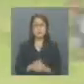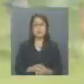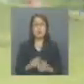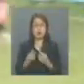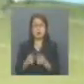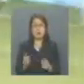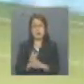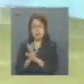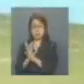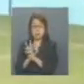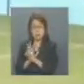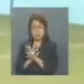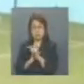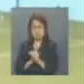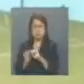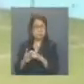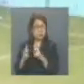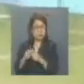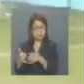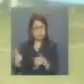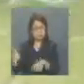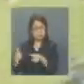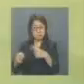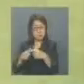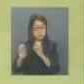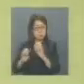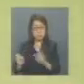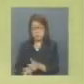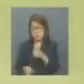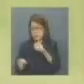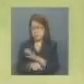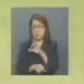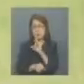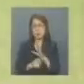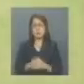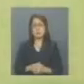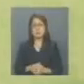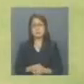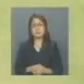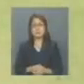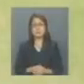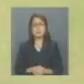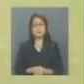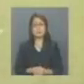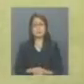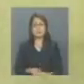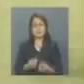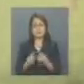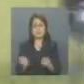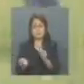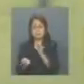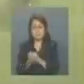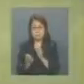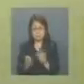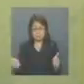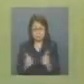รบุรีรัมย์ PA นะคะไม่มีปัญหานักเตะบาดเจ็บนะคะมีความพร้อมสมบูรณ์เต็ม 100% ทุกคนค่ะโดยผลงานการเจอกันนัดล่าสุด